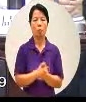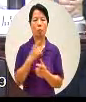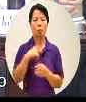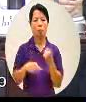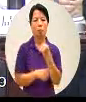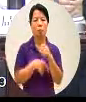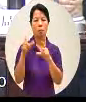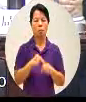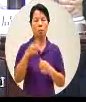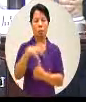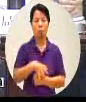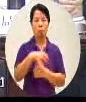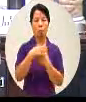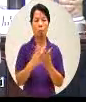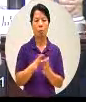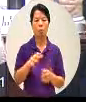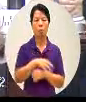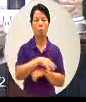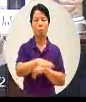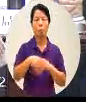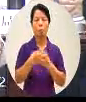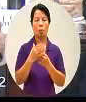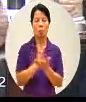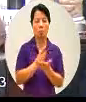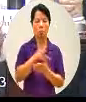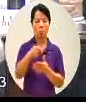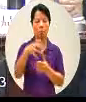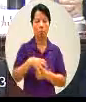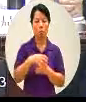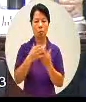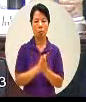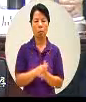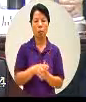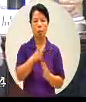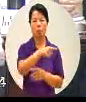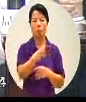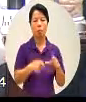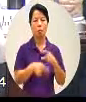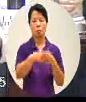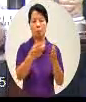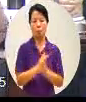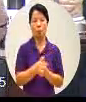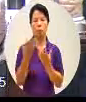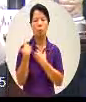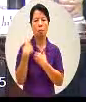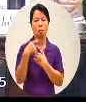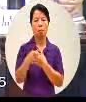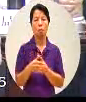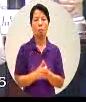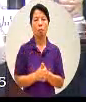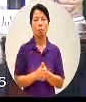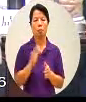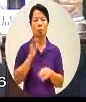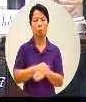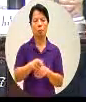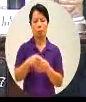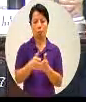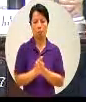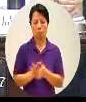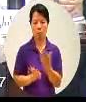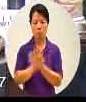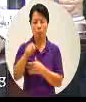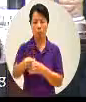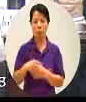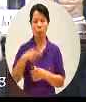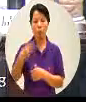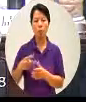规上有要求的，环评有要求的，那这个部分业者一定要达成。好，那至于说其他的那个部分，我们再来